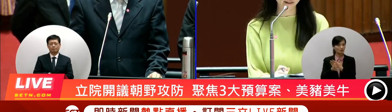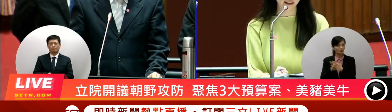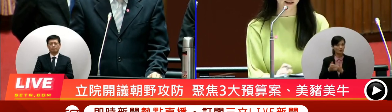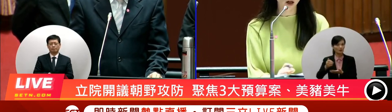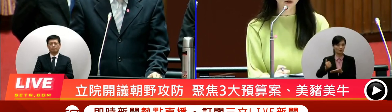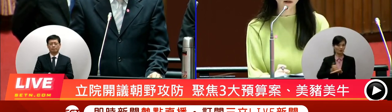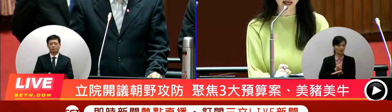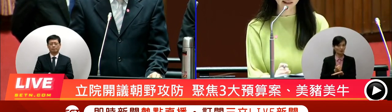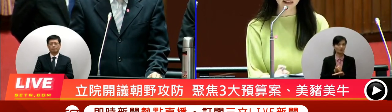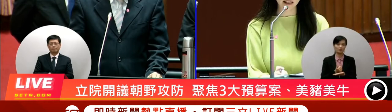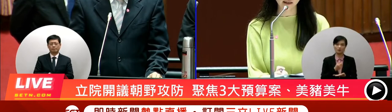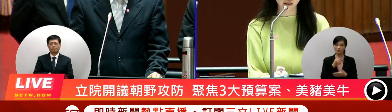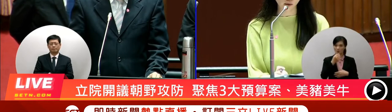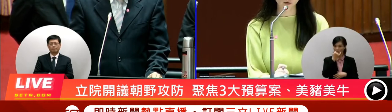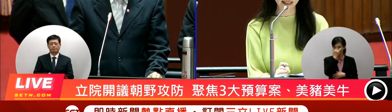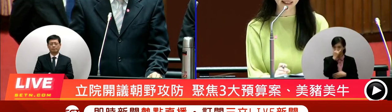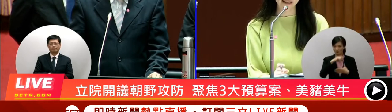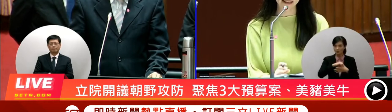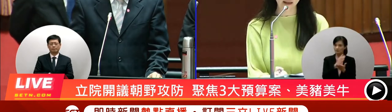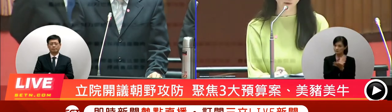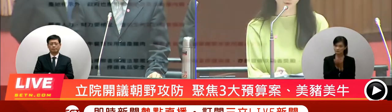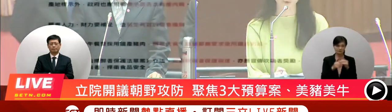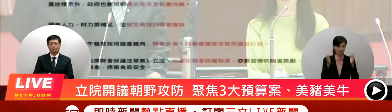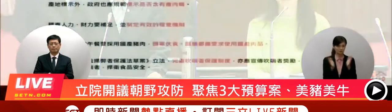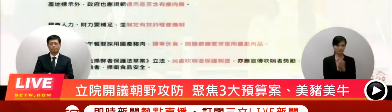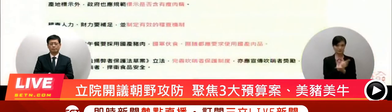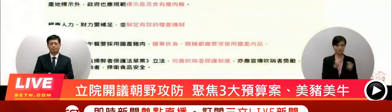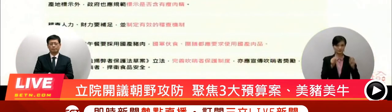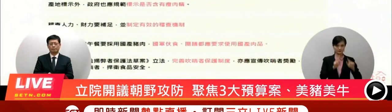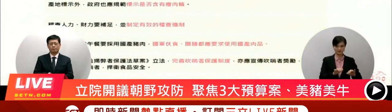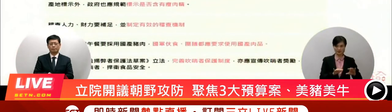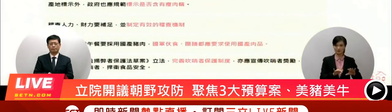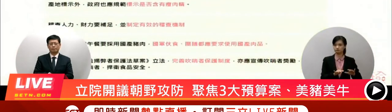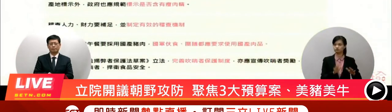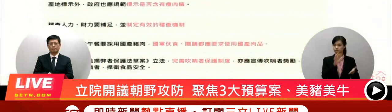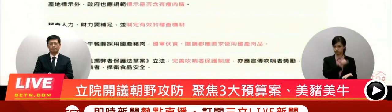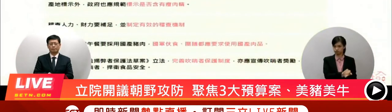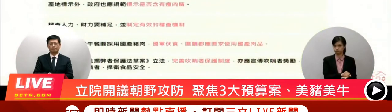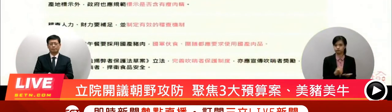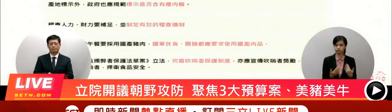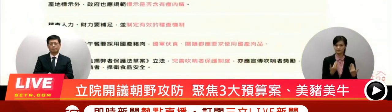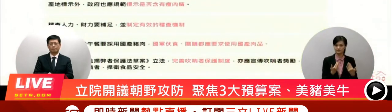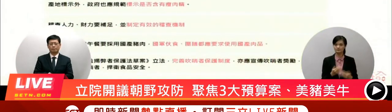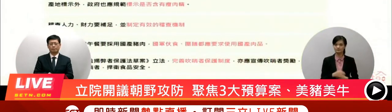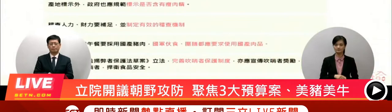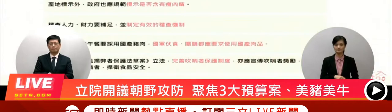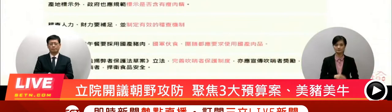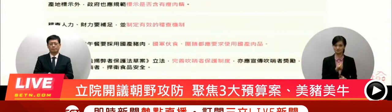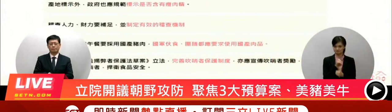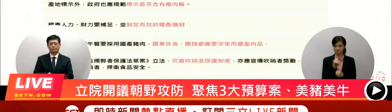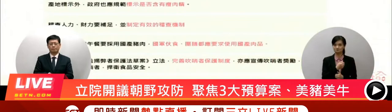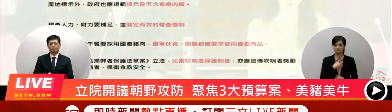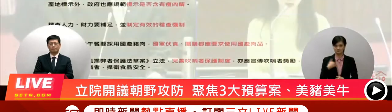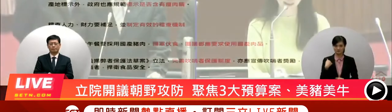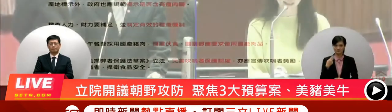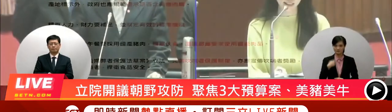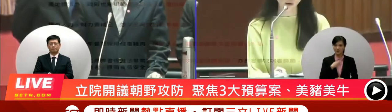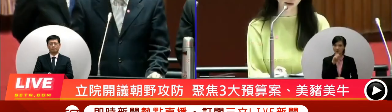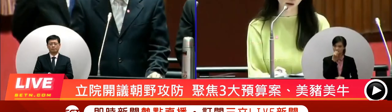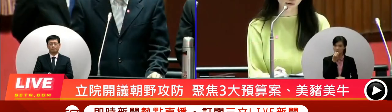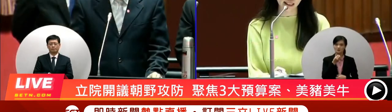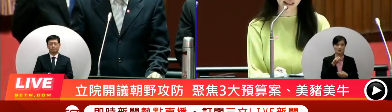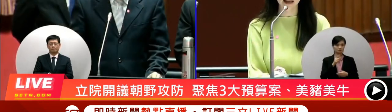关放行，都要线上登录来建立大数据哦，掌握这些进口肉品的流向。那食材溯源的 QR 码